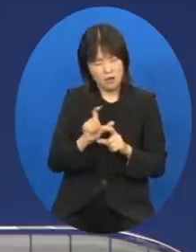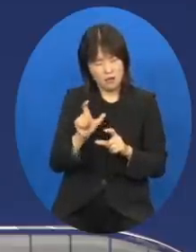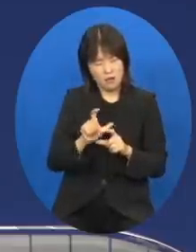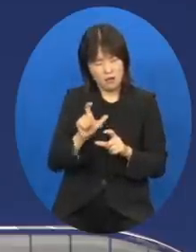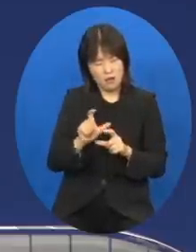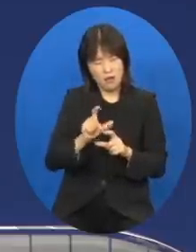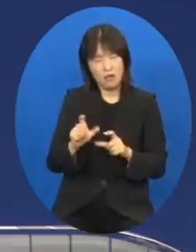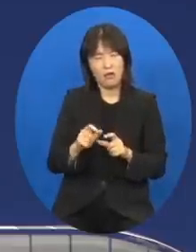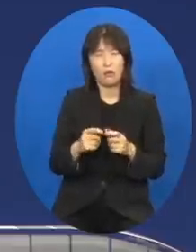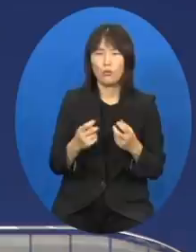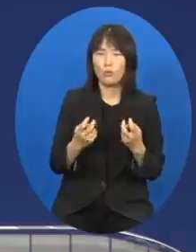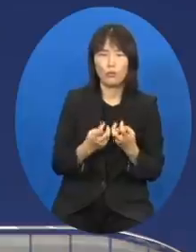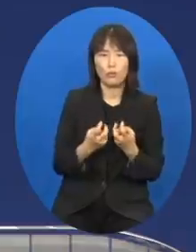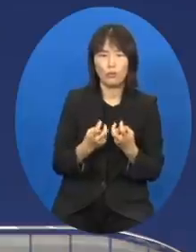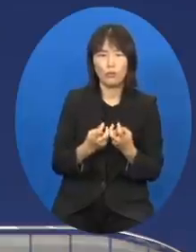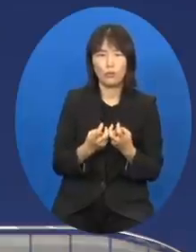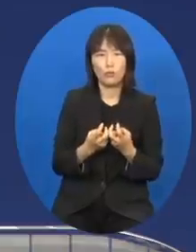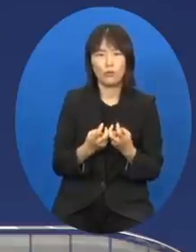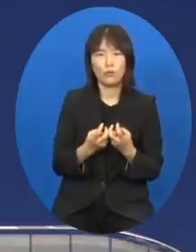하면 좋을까?